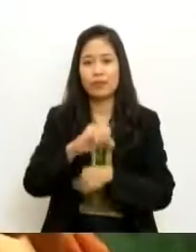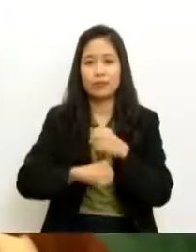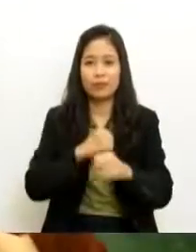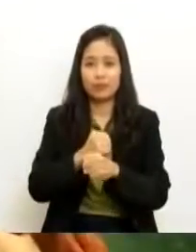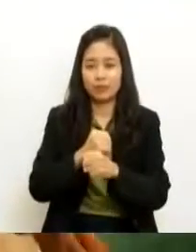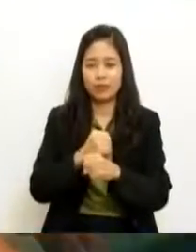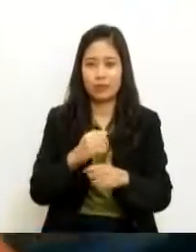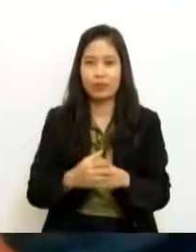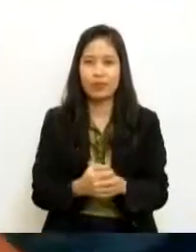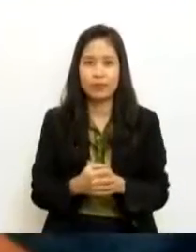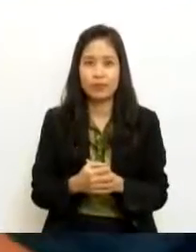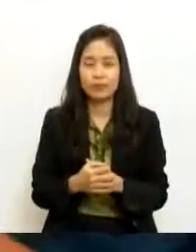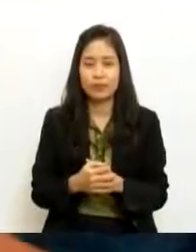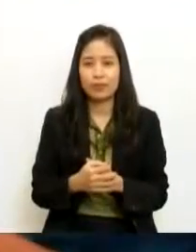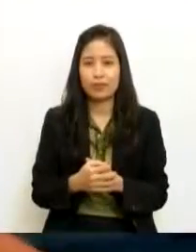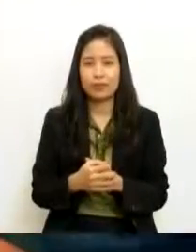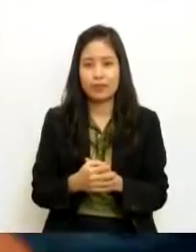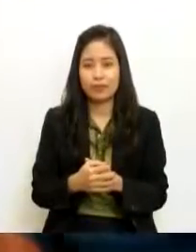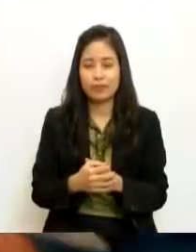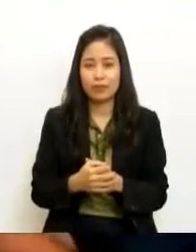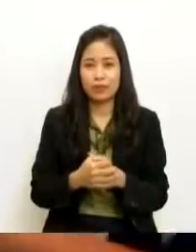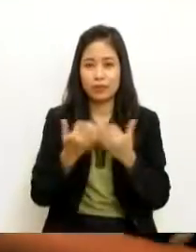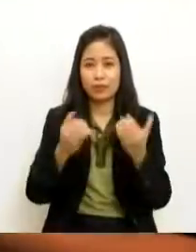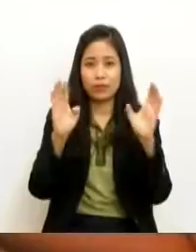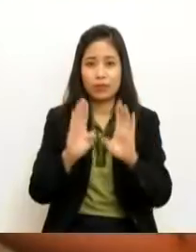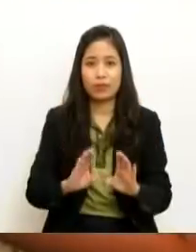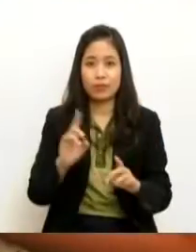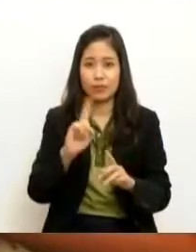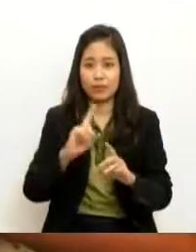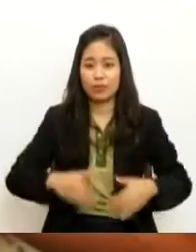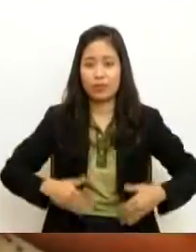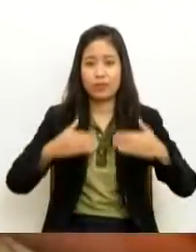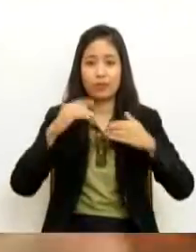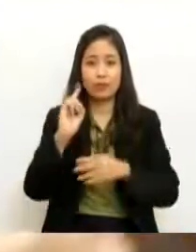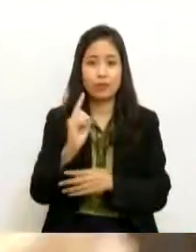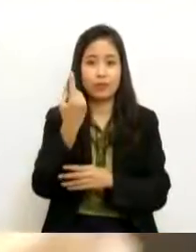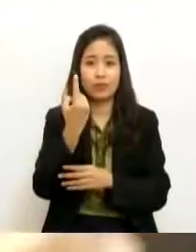ดาสยามบรมราชกุมารีในรูปแบบ New Normal เน้นเ